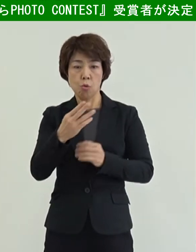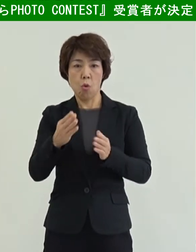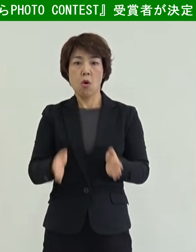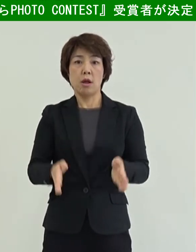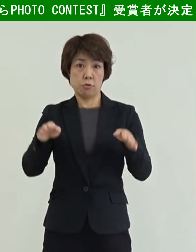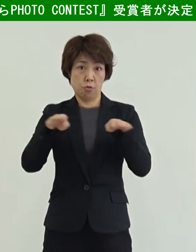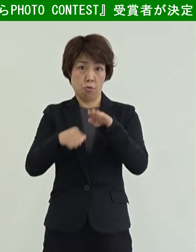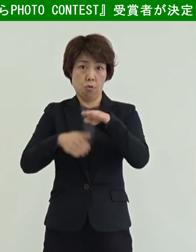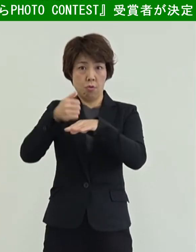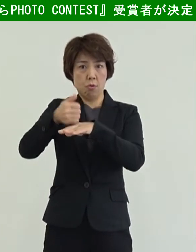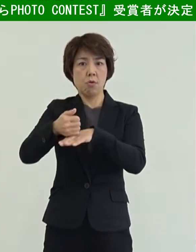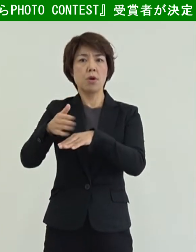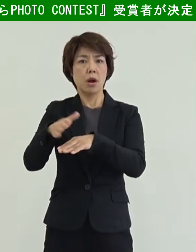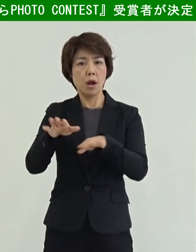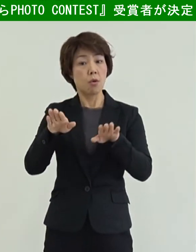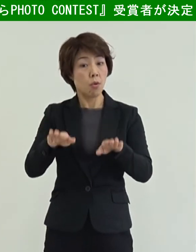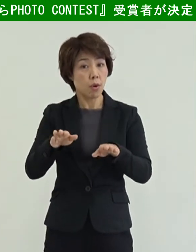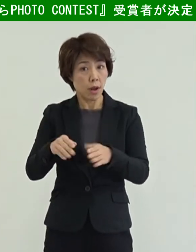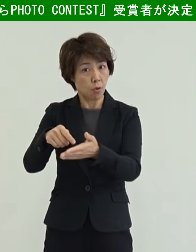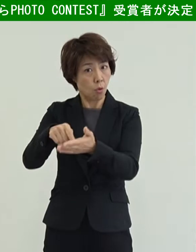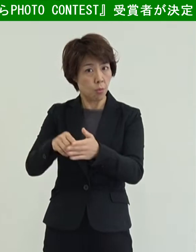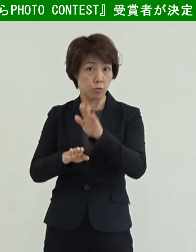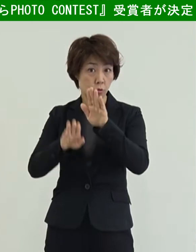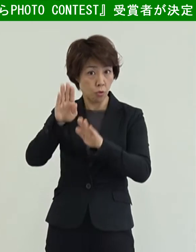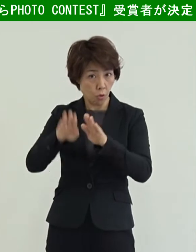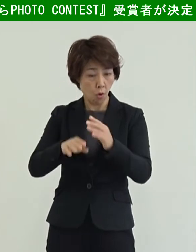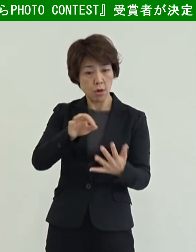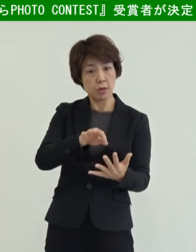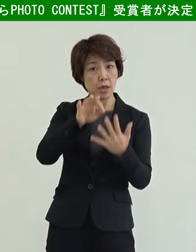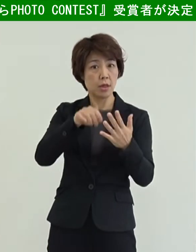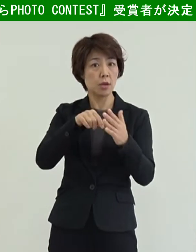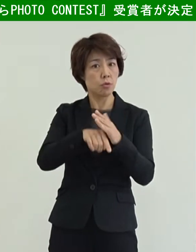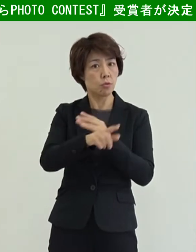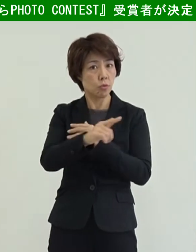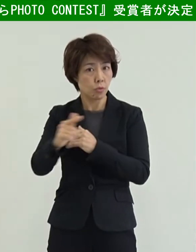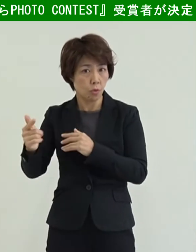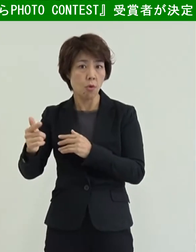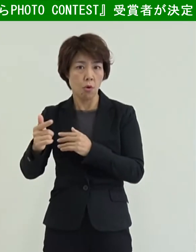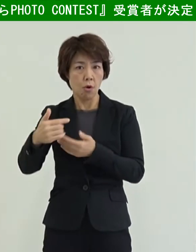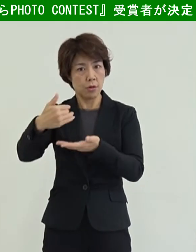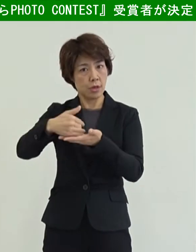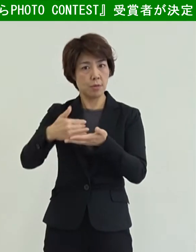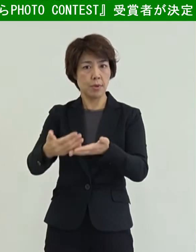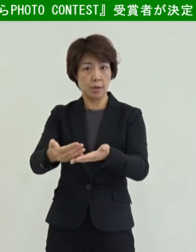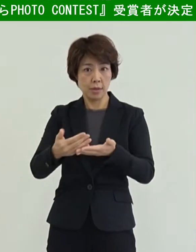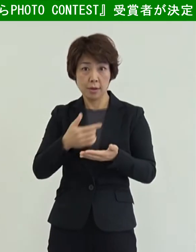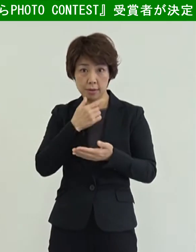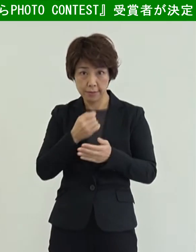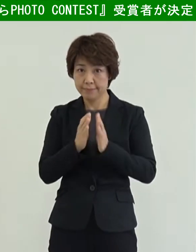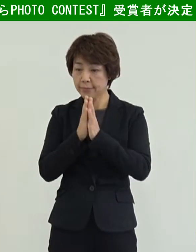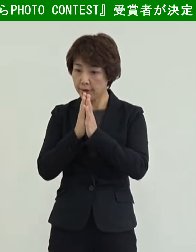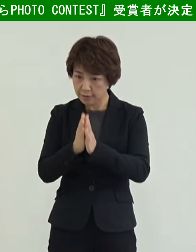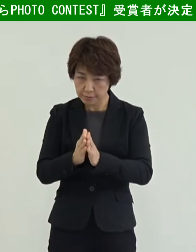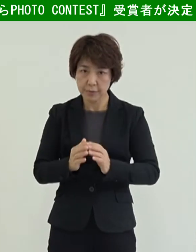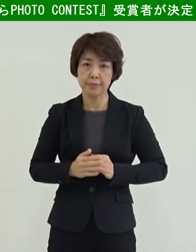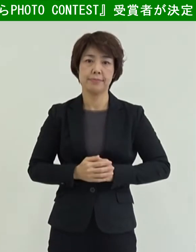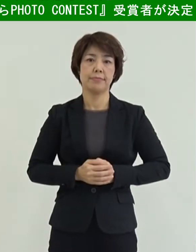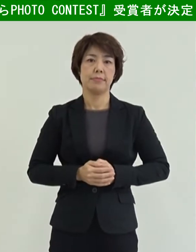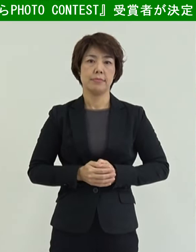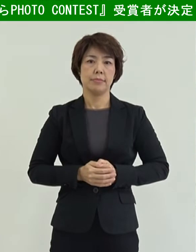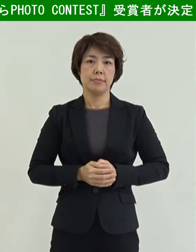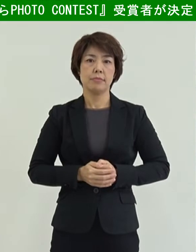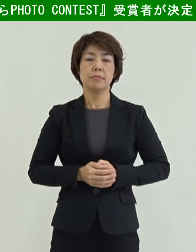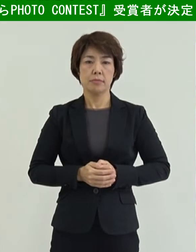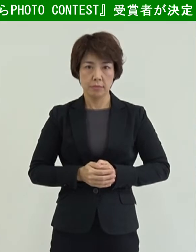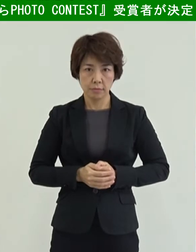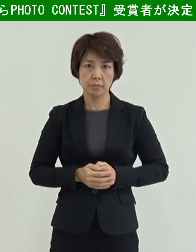応募作品の状況であったりえません停留とうとうですねあの少し外をご説明いただければと思いますよろしくお願い致します